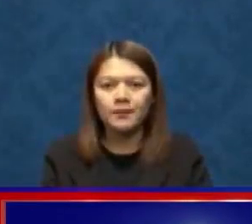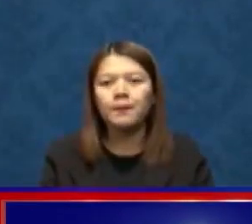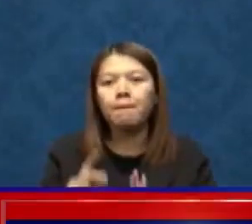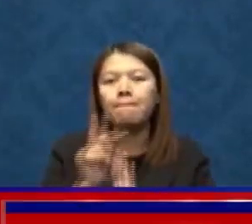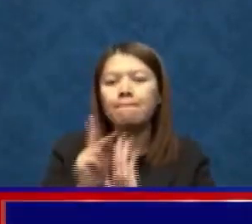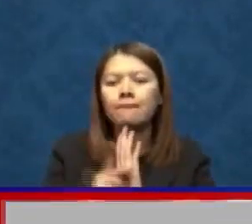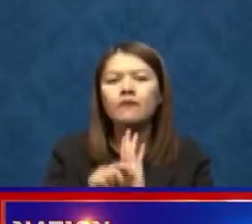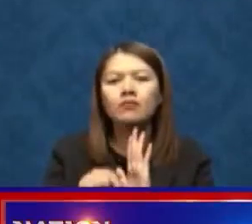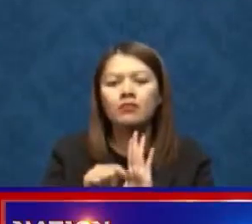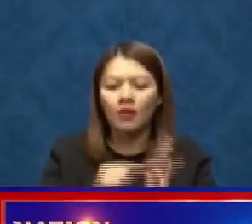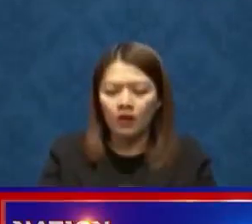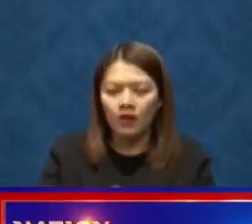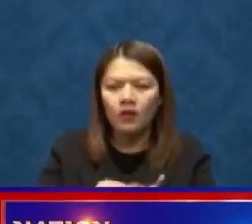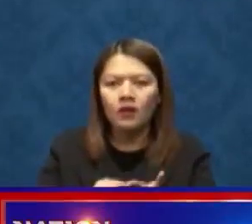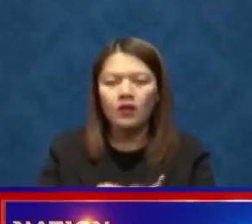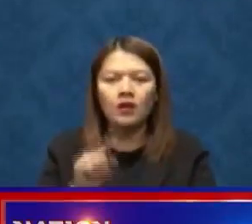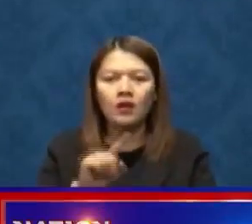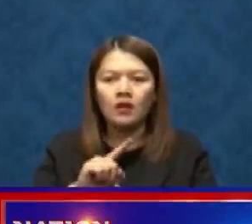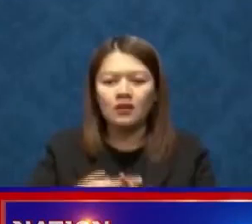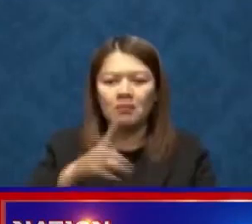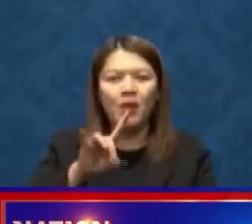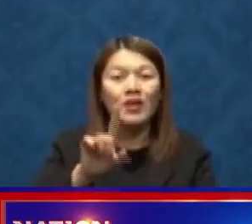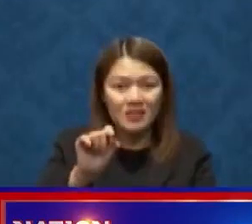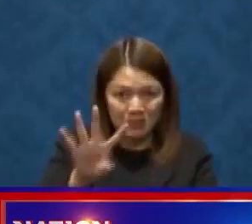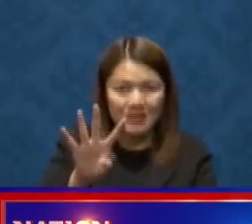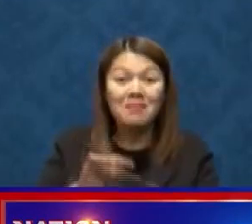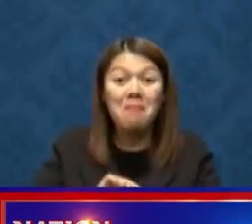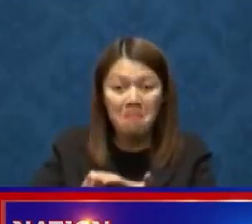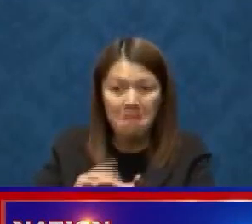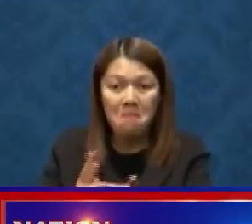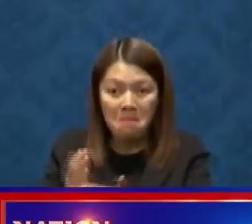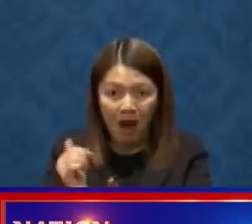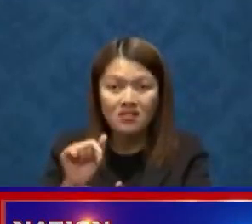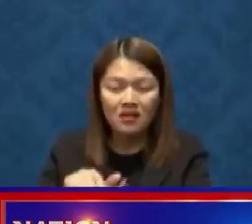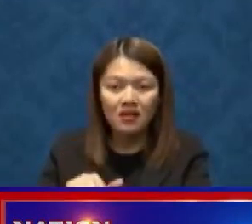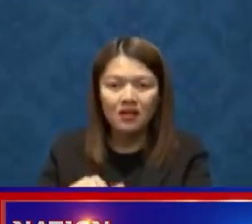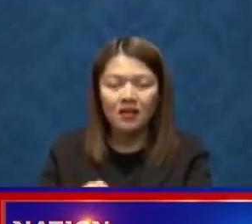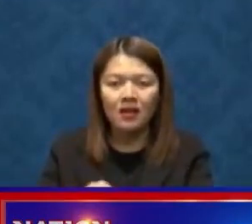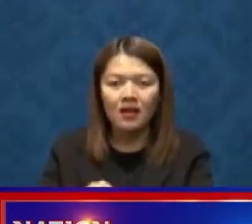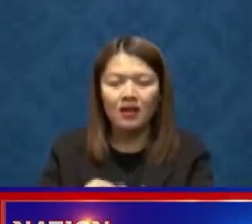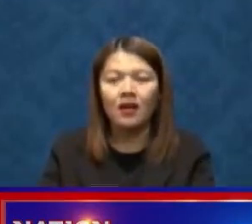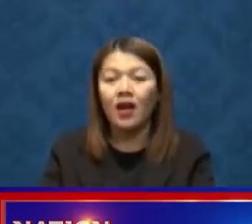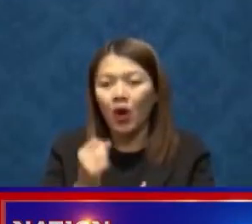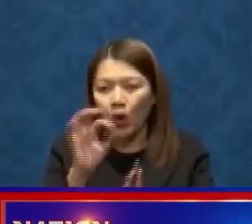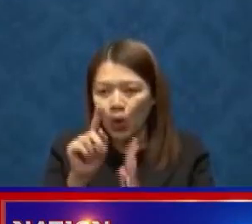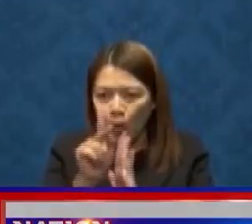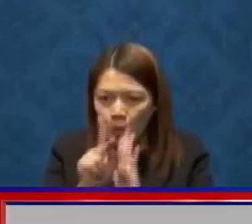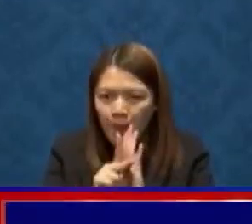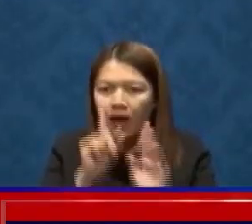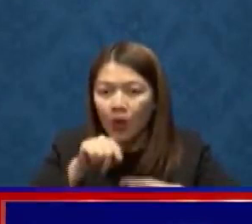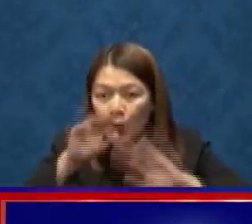หมายฉบับนี้ผ่านสภาวันที่ 24สิงหาคมครับท่านประธานผ่านเป็นราชกิจจานุเบกษาวันที่